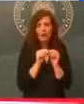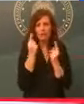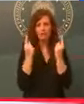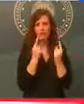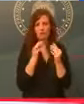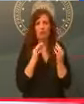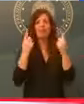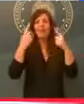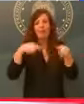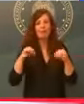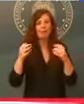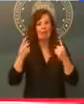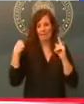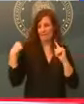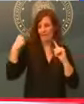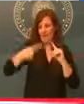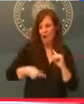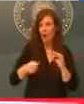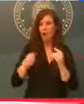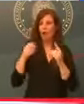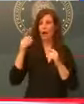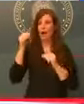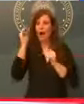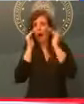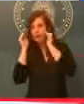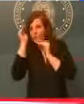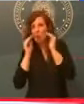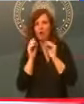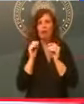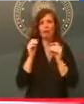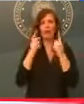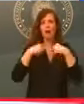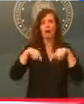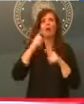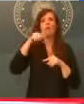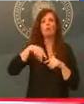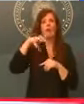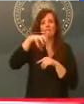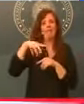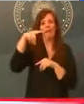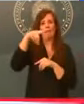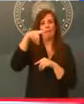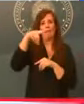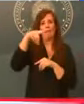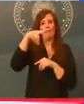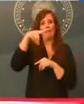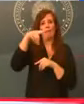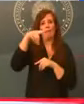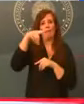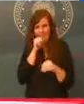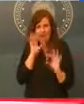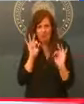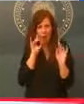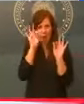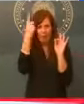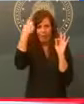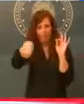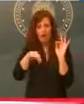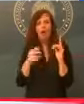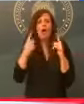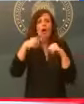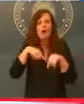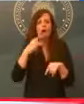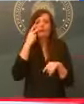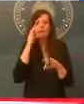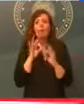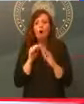di confronto di consultazioni della consultazione nazionale a Villa Panfili ci stiamo predisponendo per un piano di recovery plan italiano che